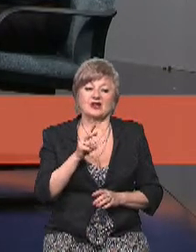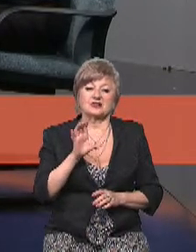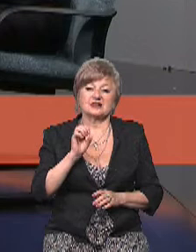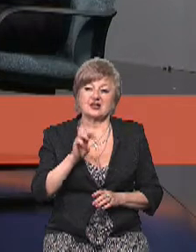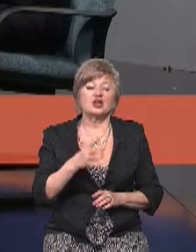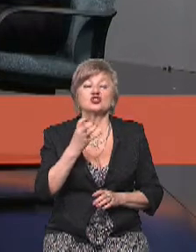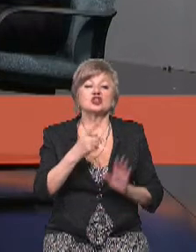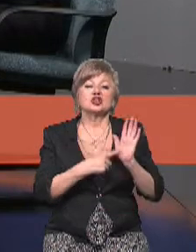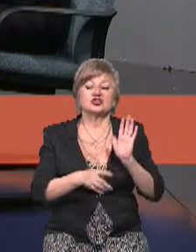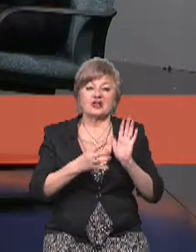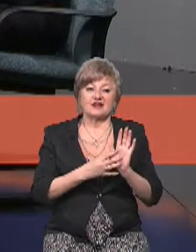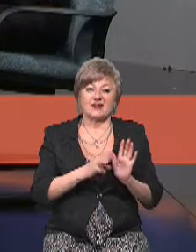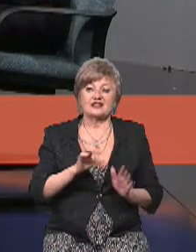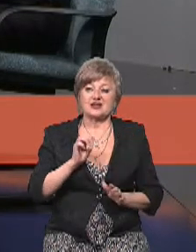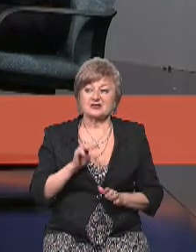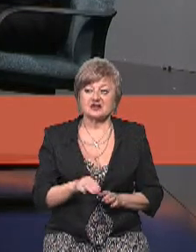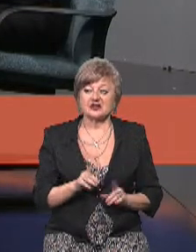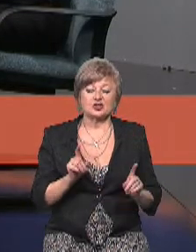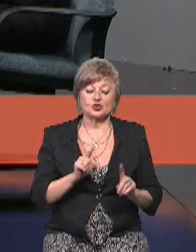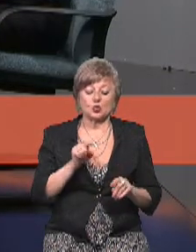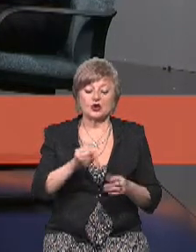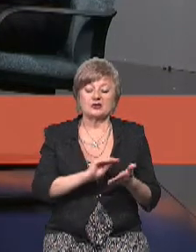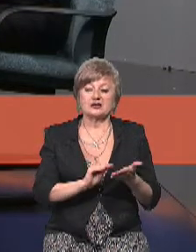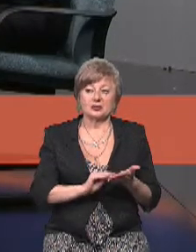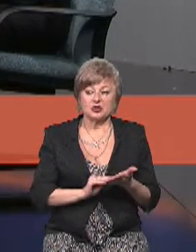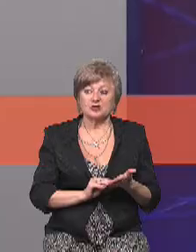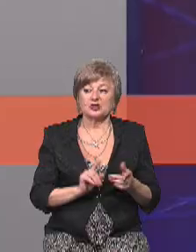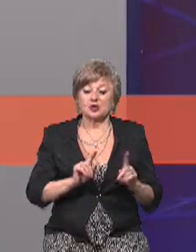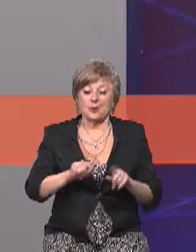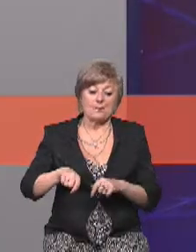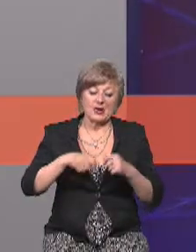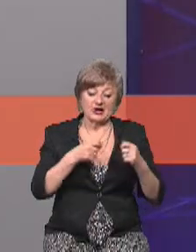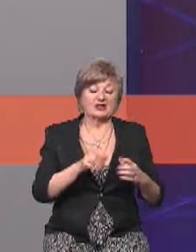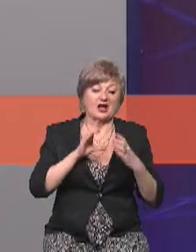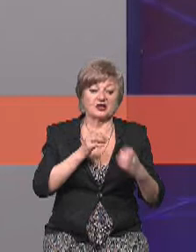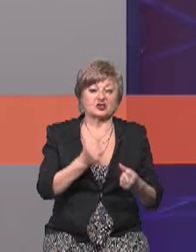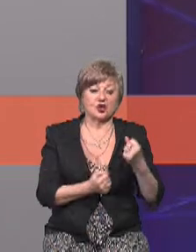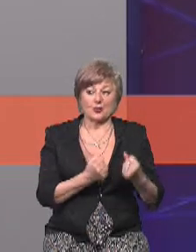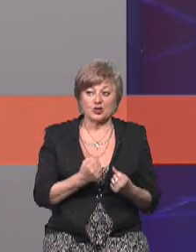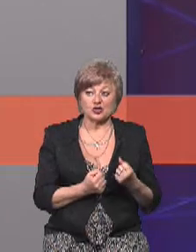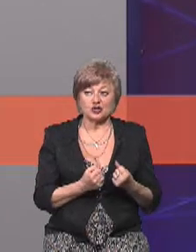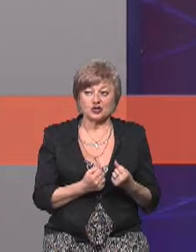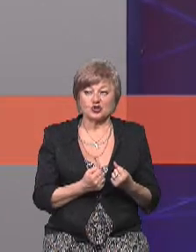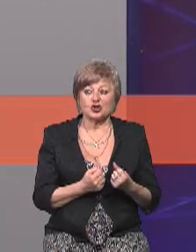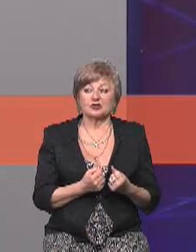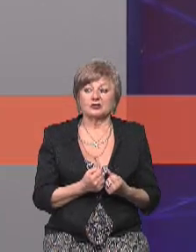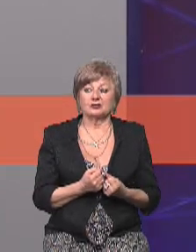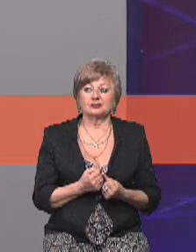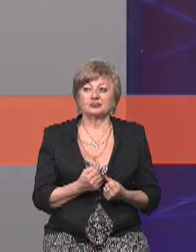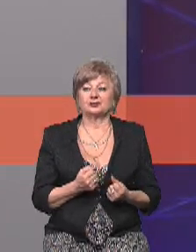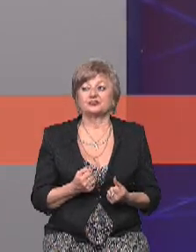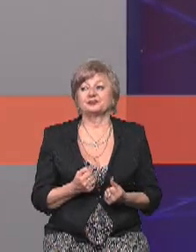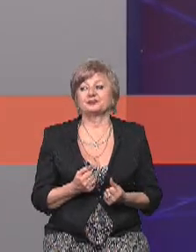статті 469, в якій зазначено, що передача транспортного засобу для